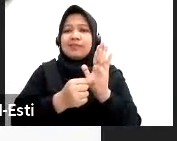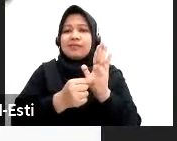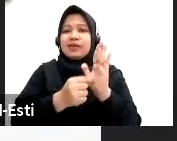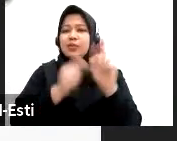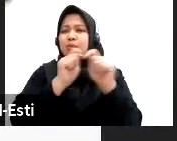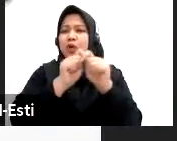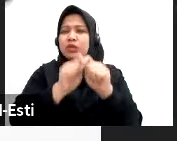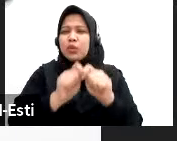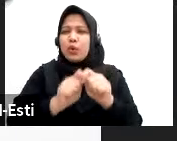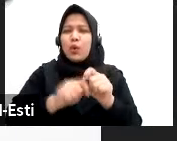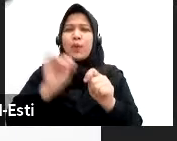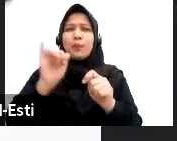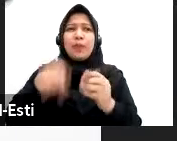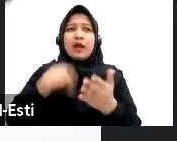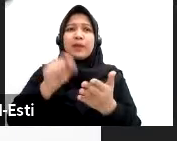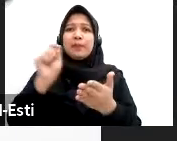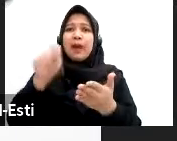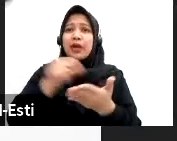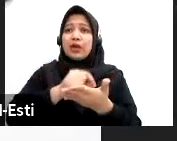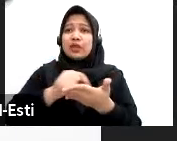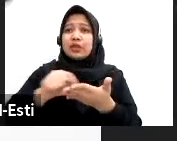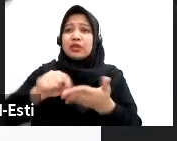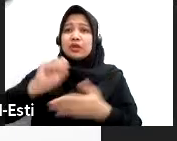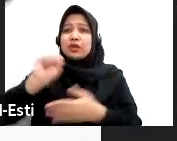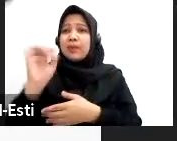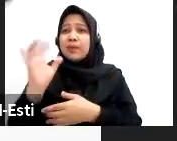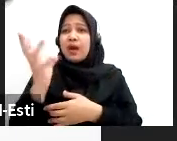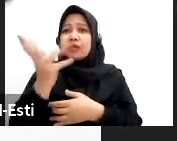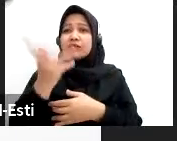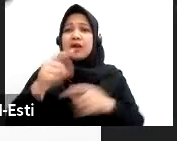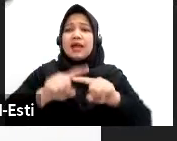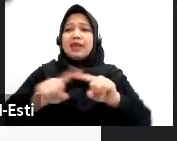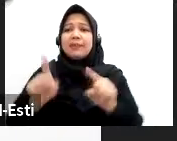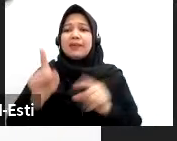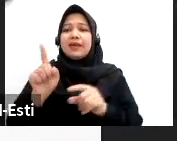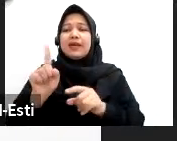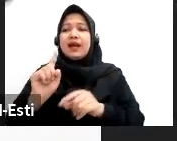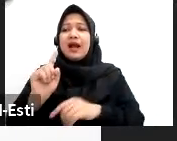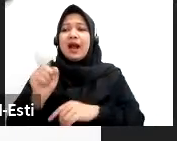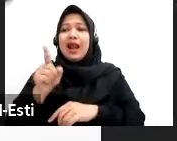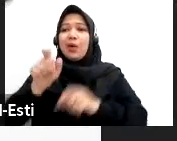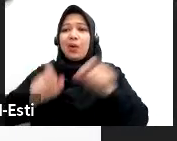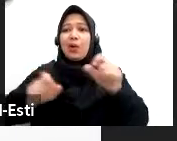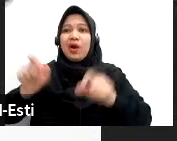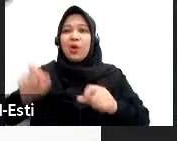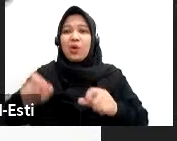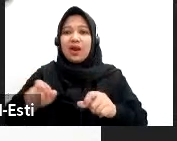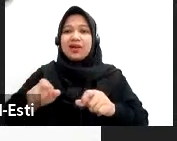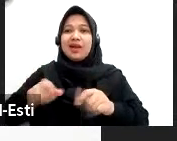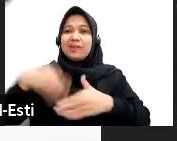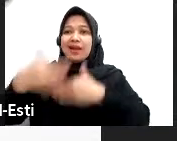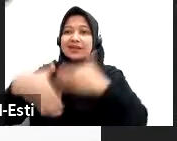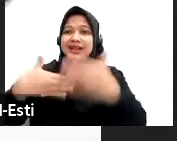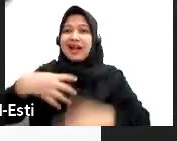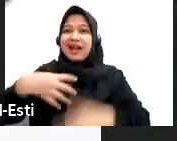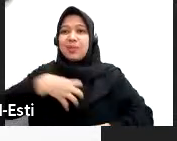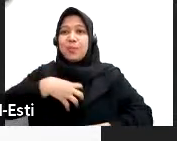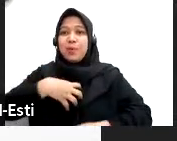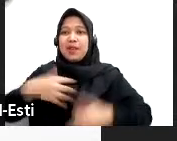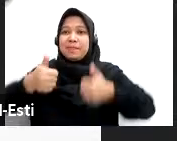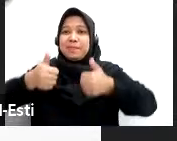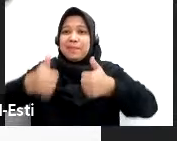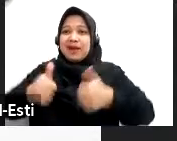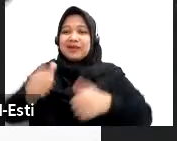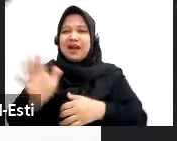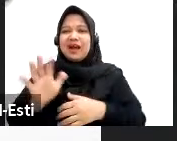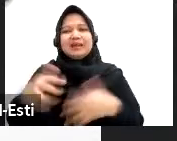Emas Tetapi kalau moral para pelaksananya itu tidak baik maka tidak akan